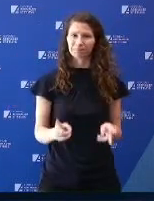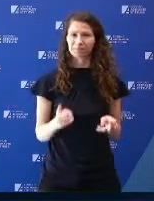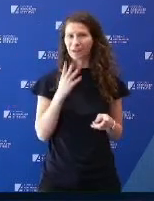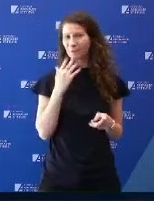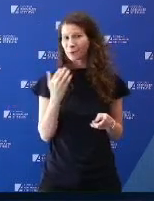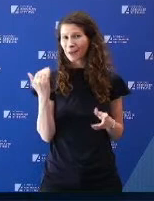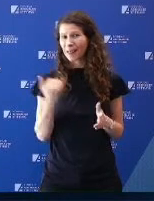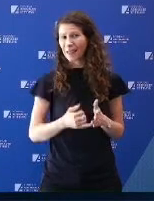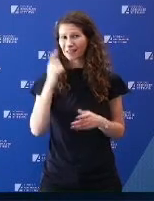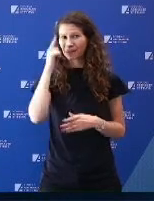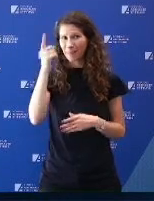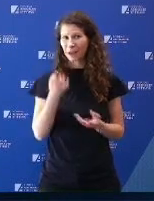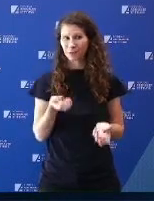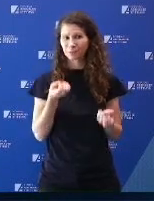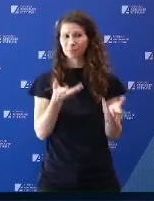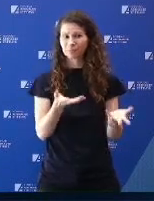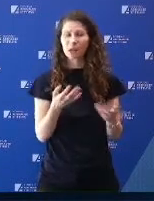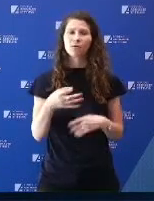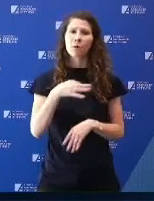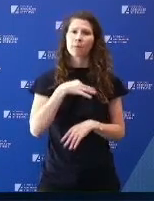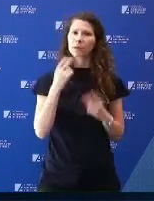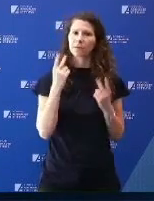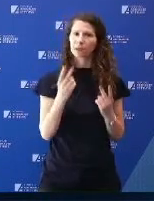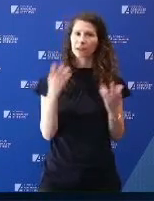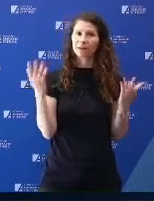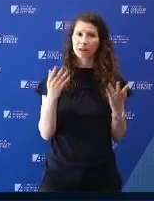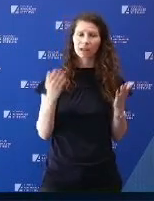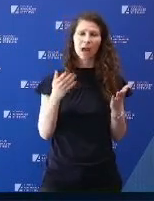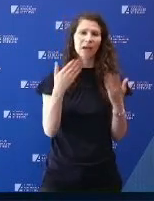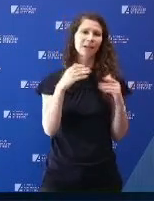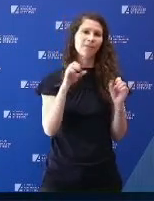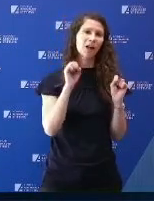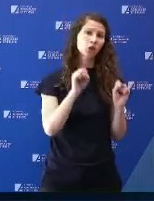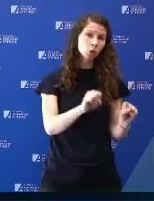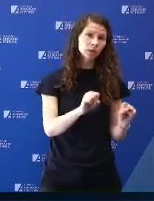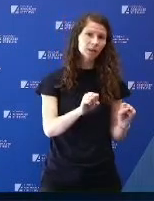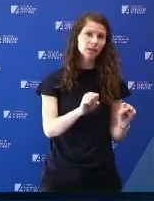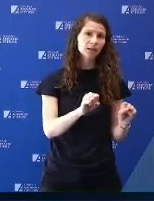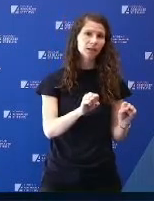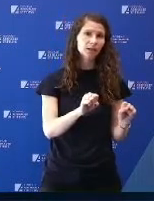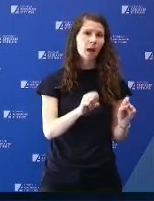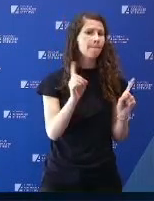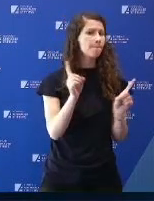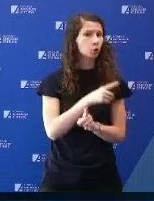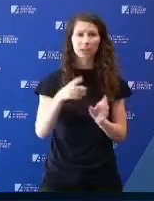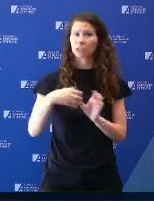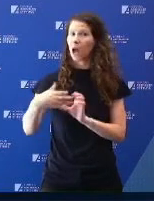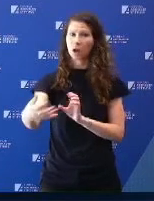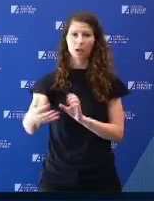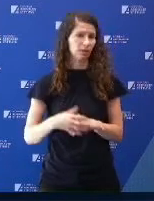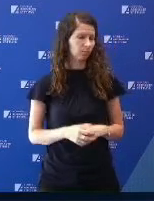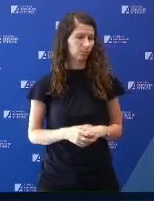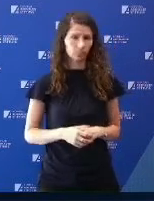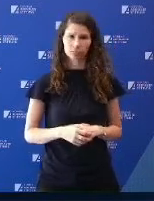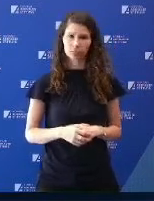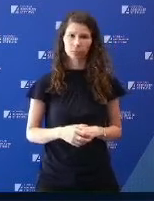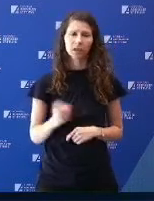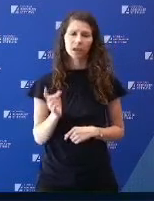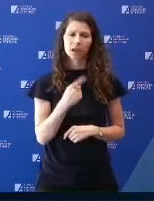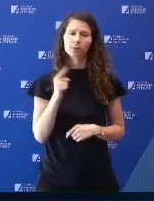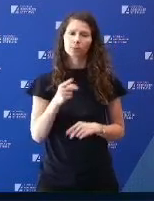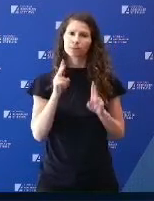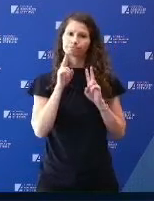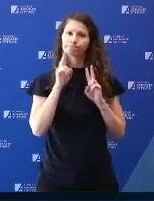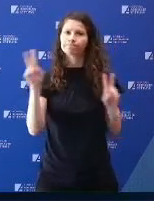darum, herauszustellen, dass Klimaschutz an sich nicht unbedingt nachhaltig sein muss, sondern wir müssen tatsächlich darauf achten, dass wir